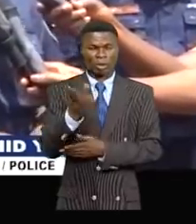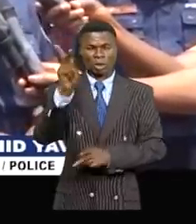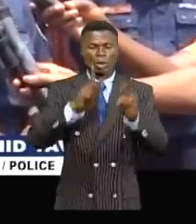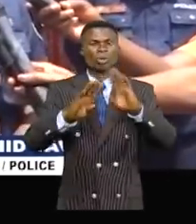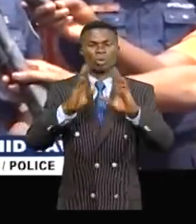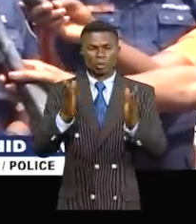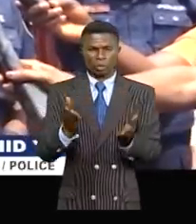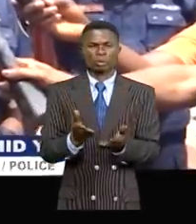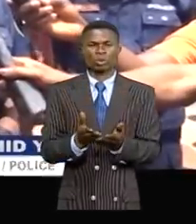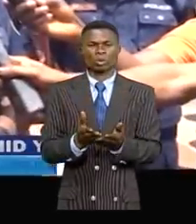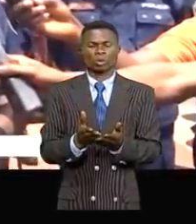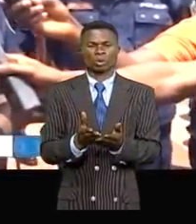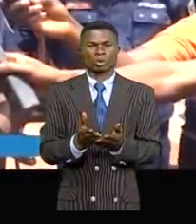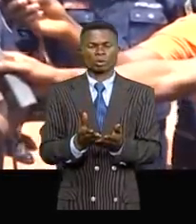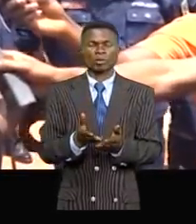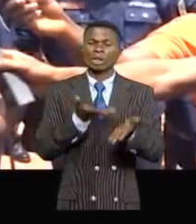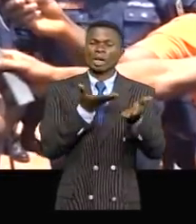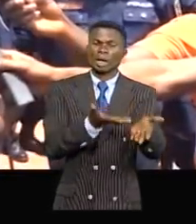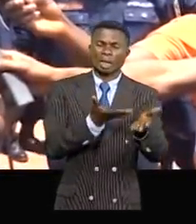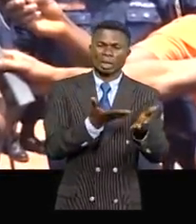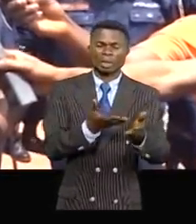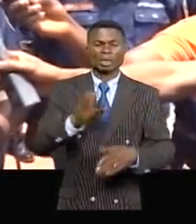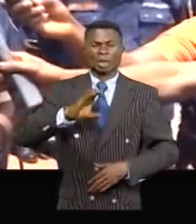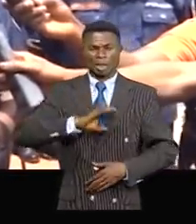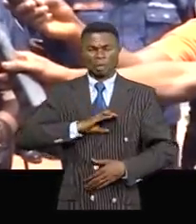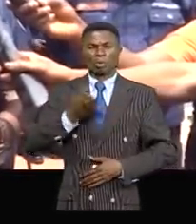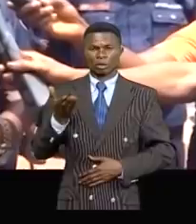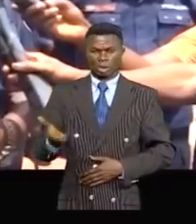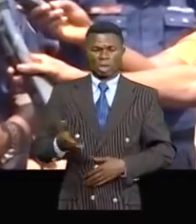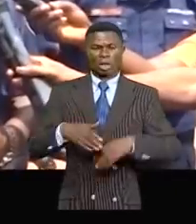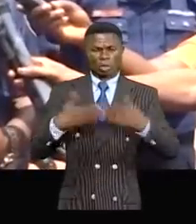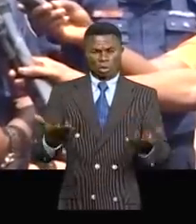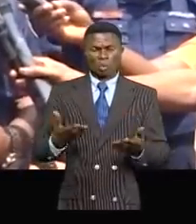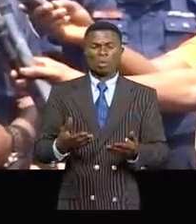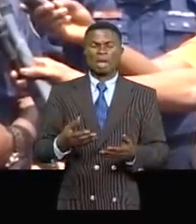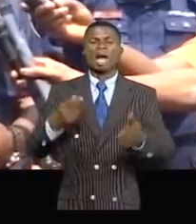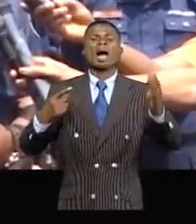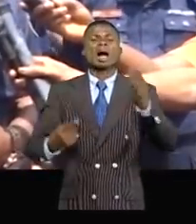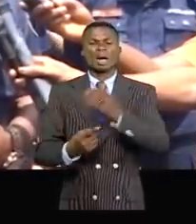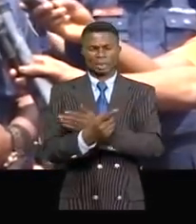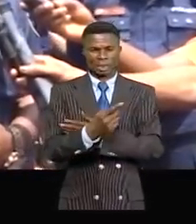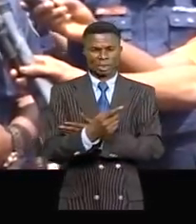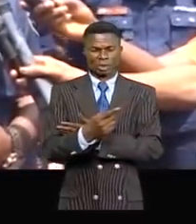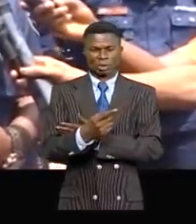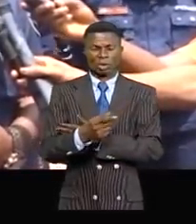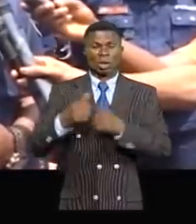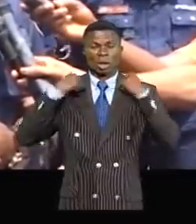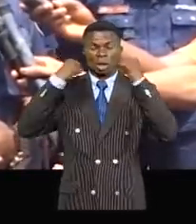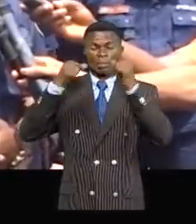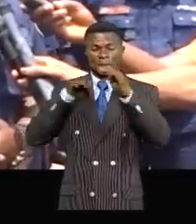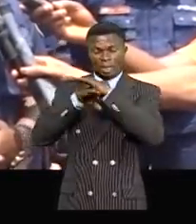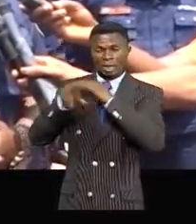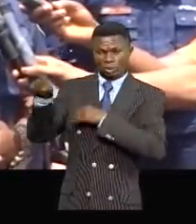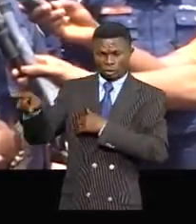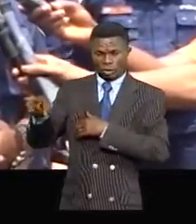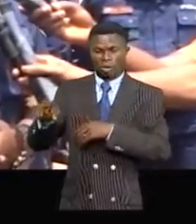population de prêter main forte à sa police. Comment ? En dénonçant les nids de ces malfrats. C'est